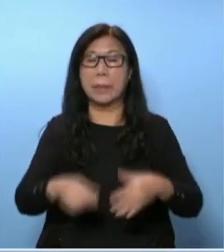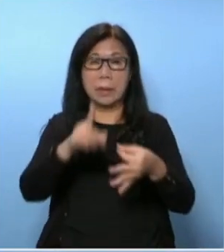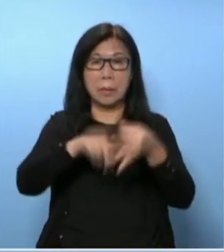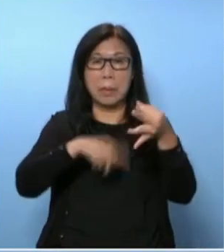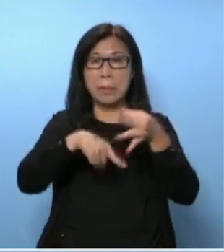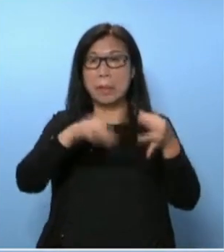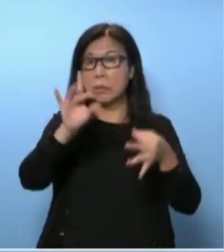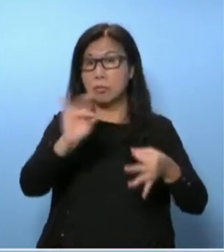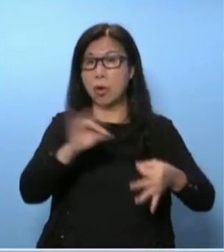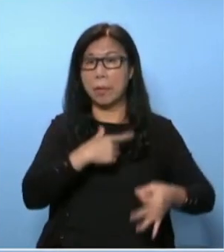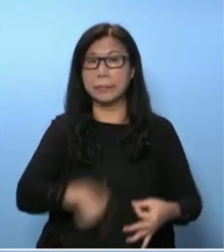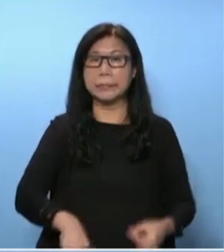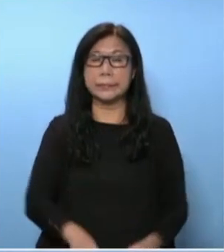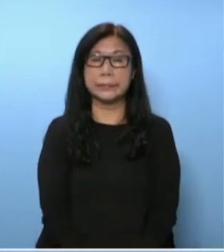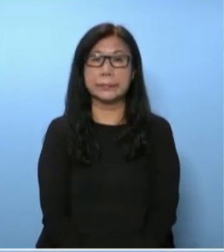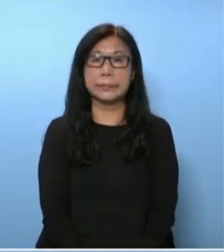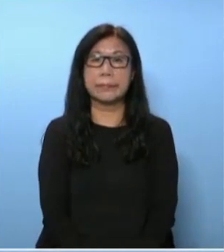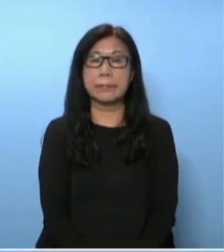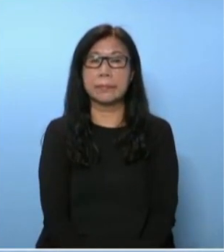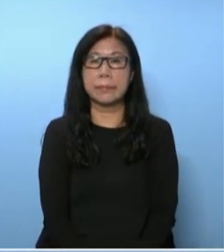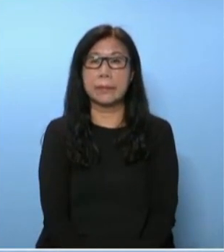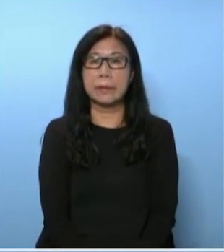張華峰議員。